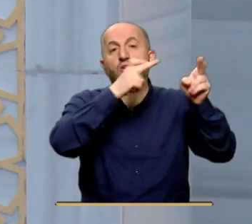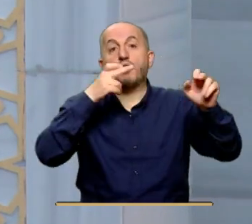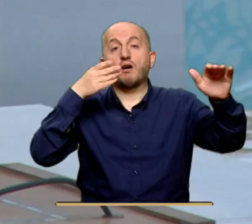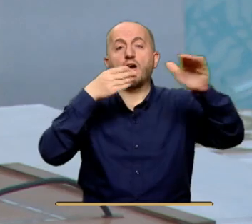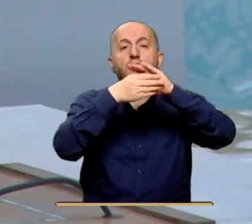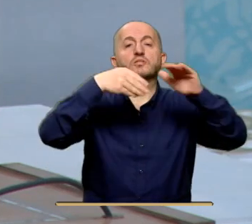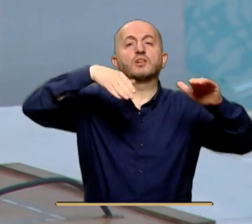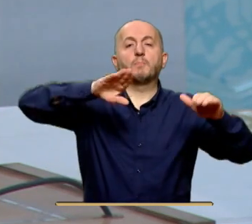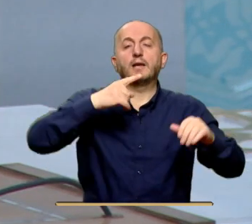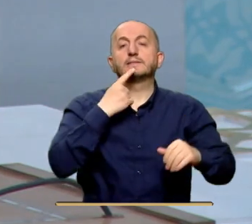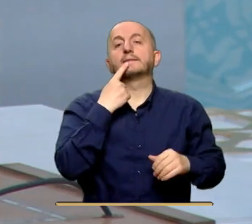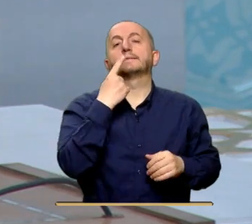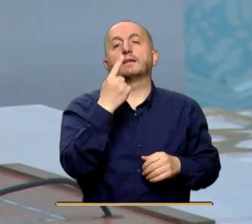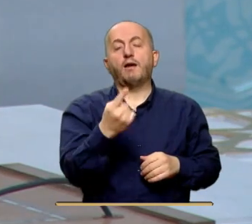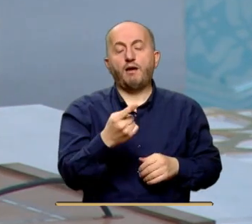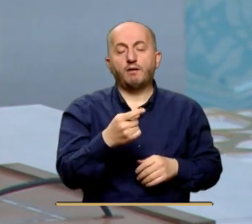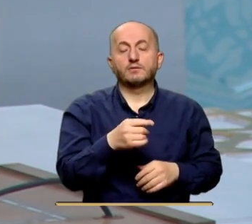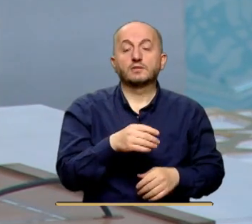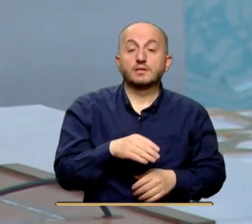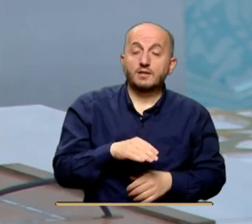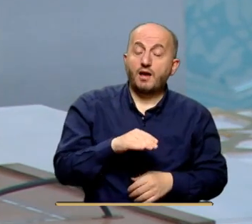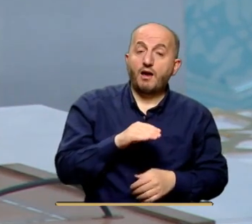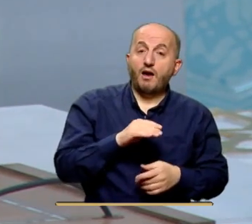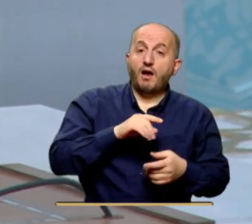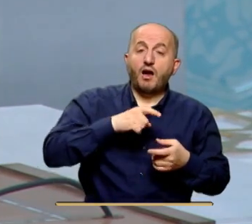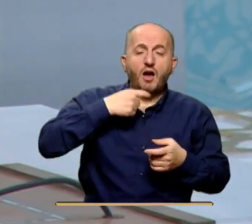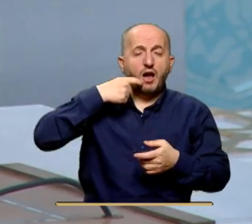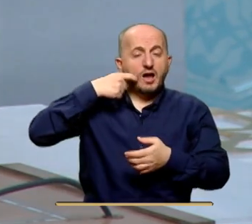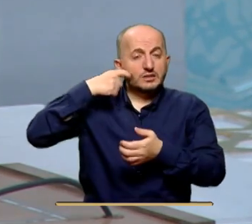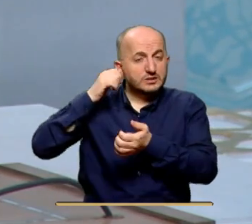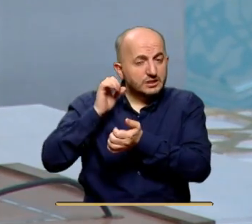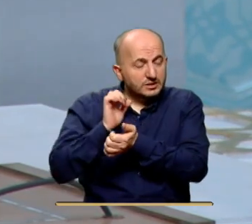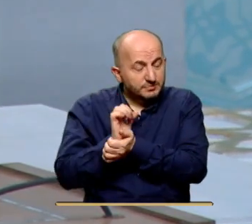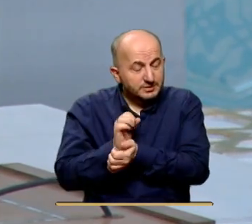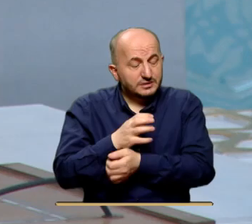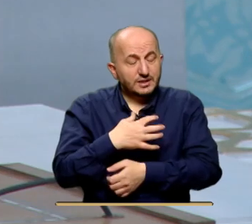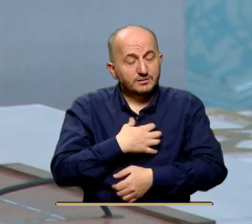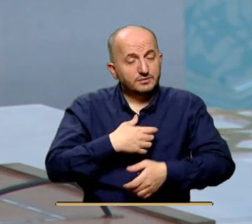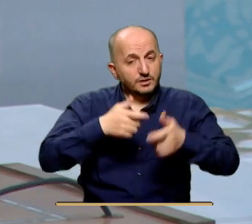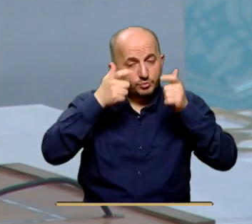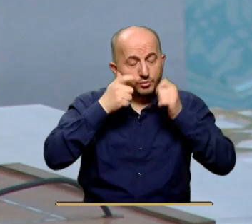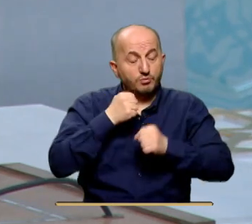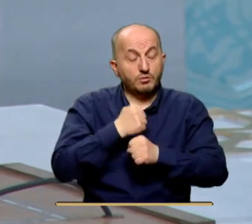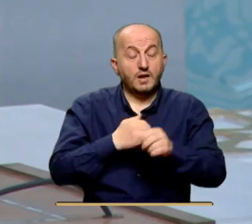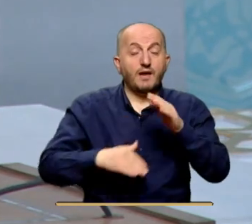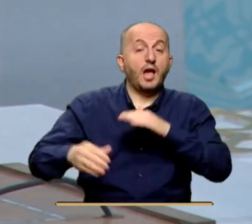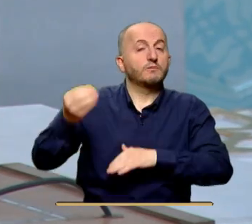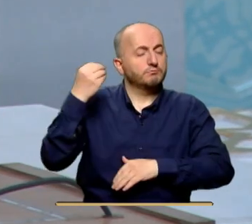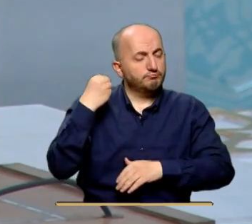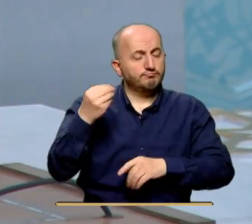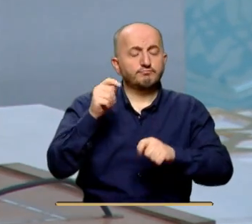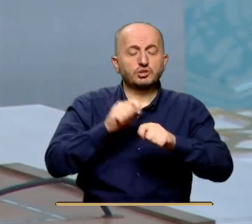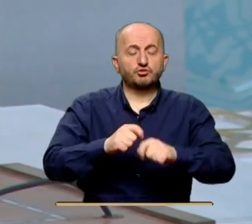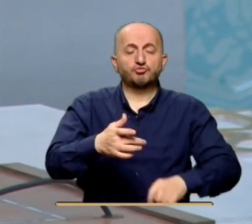dediler. O, ecdadımızı kendine düşen görevi en güzel şekilde yerine getirdi.